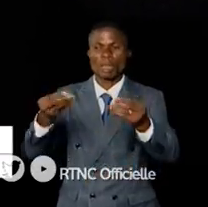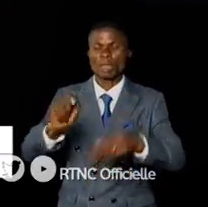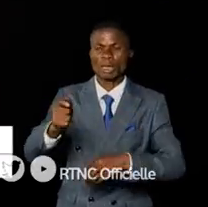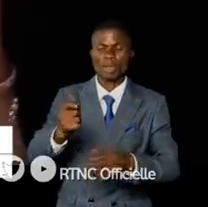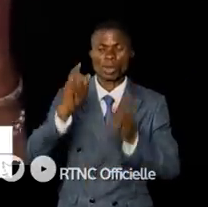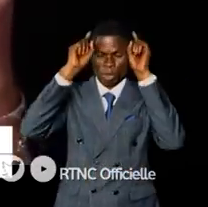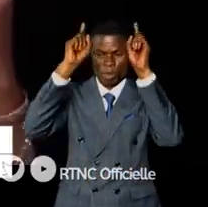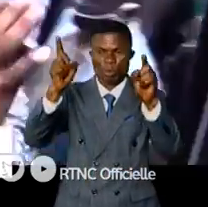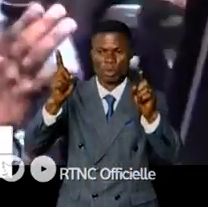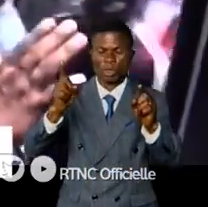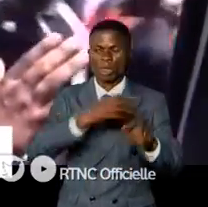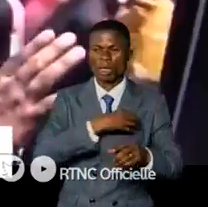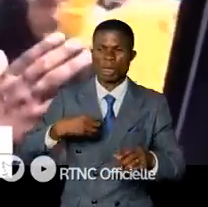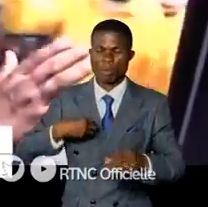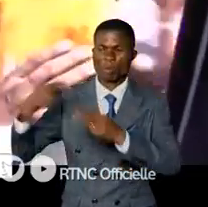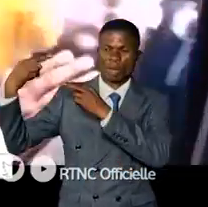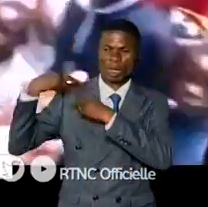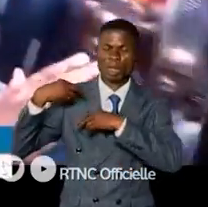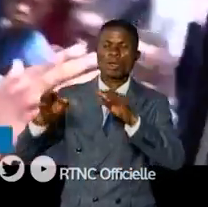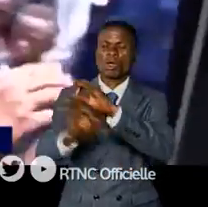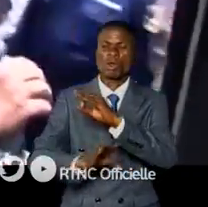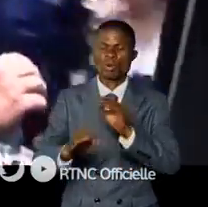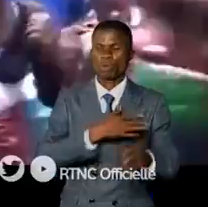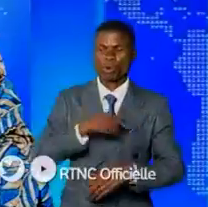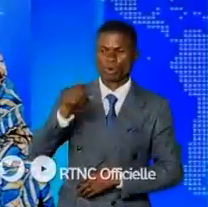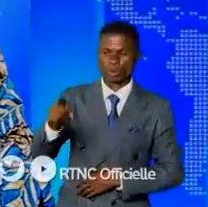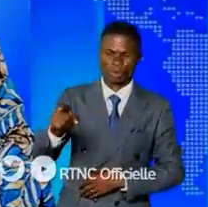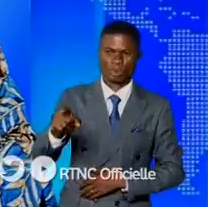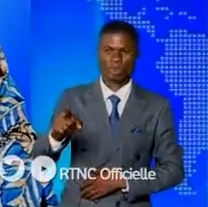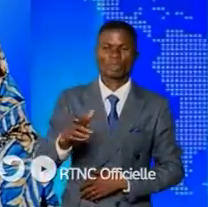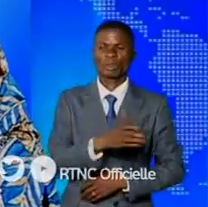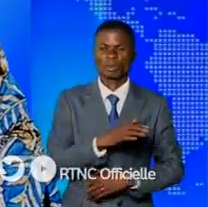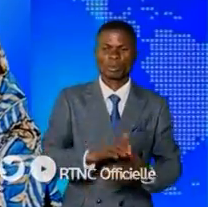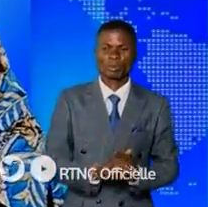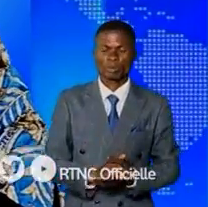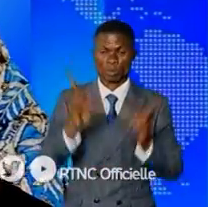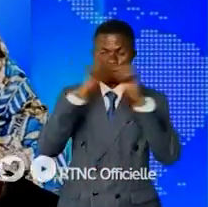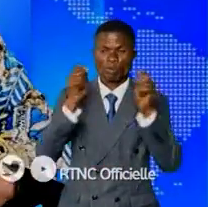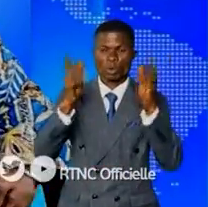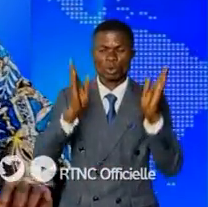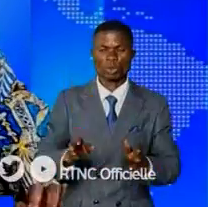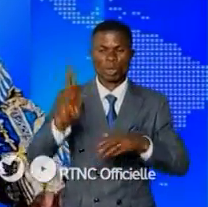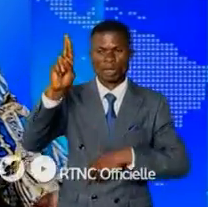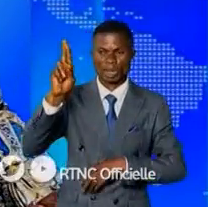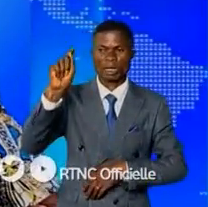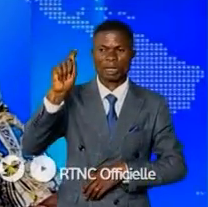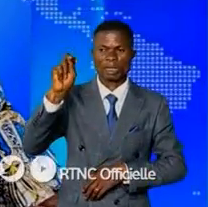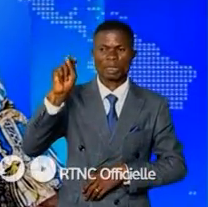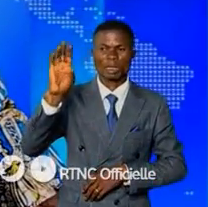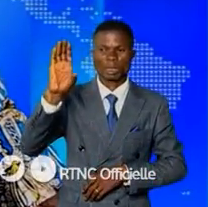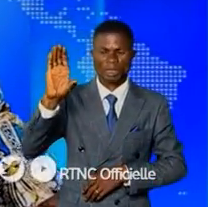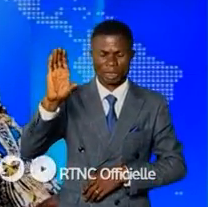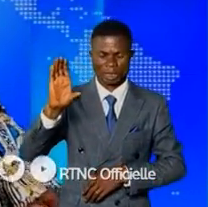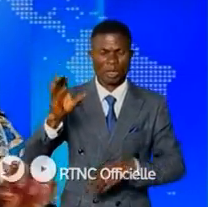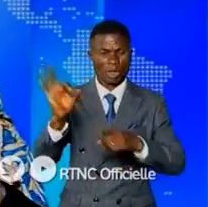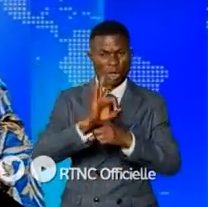de ce bus à la coordination de la Fondation qui porte son nom. Les photojournalistes de la Radio-Télévision nationale congolaise étaient